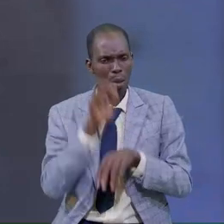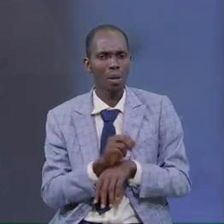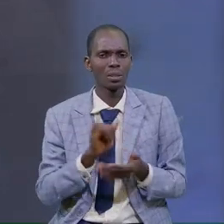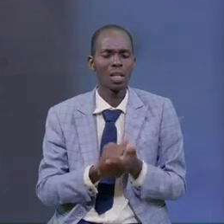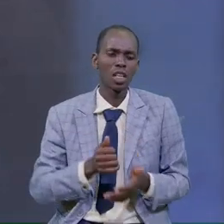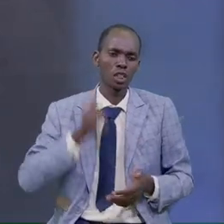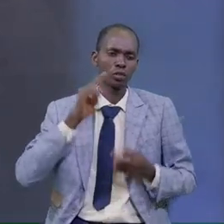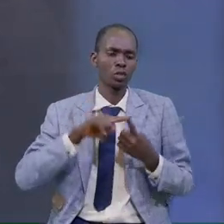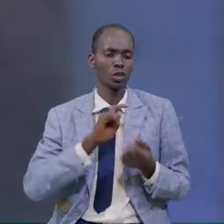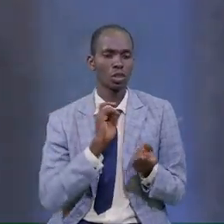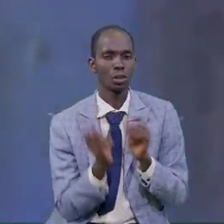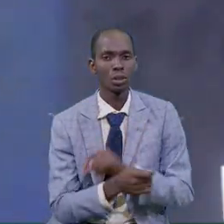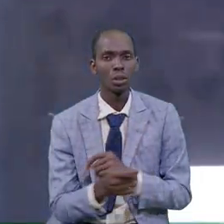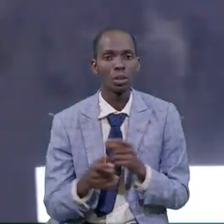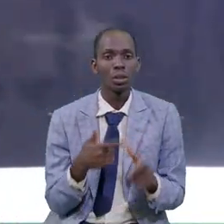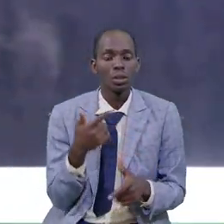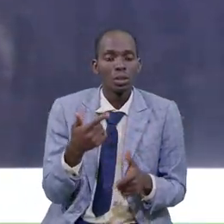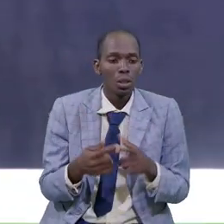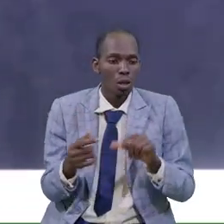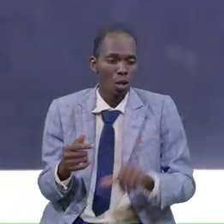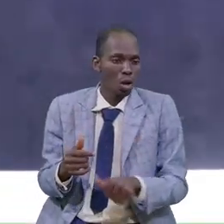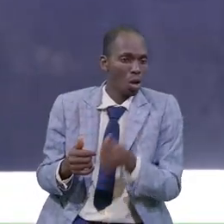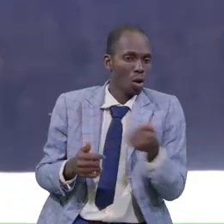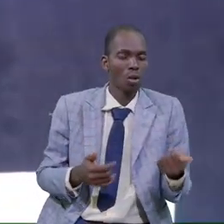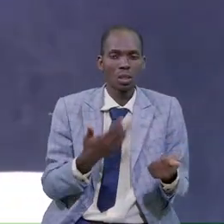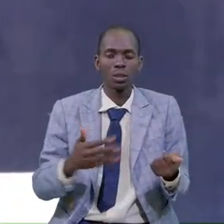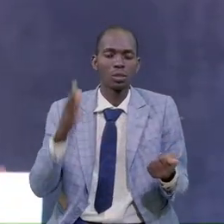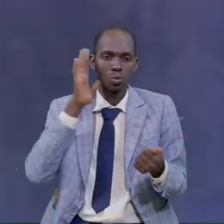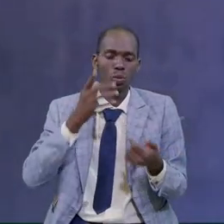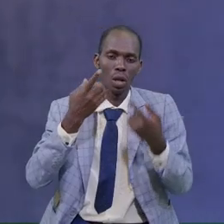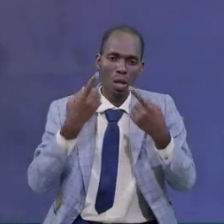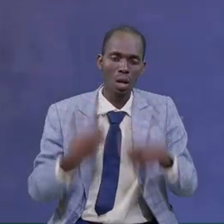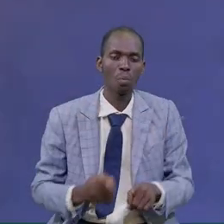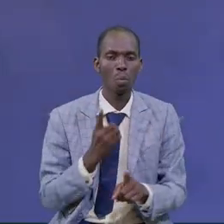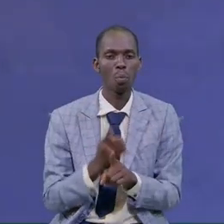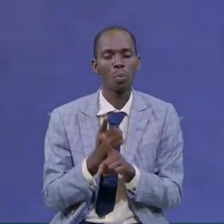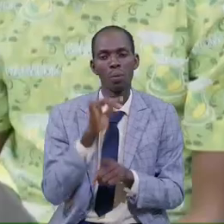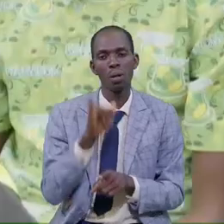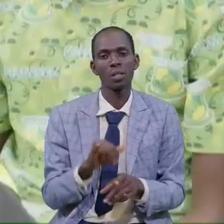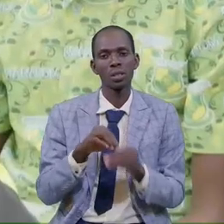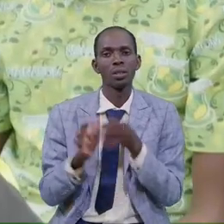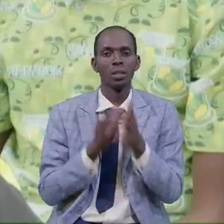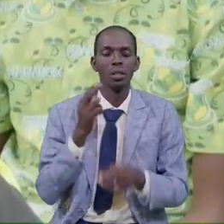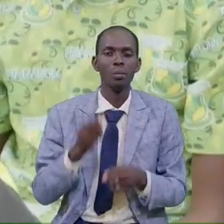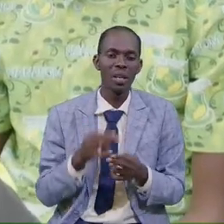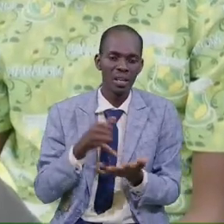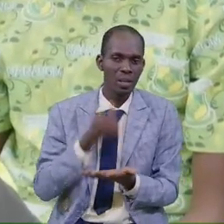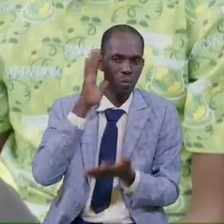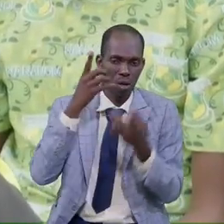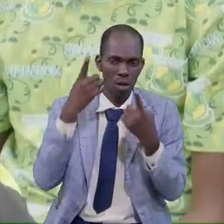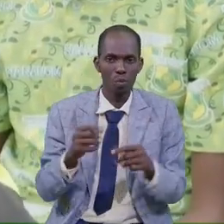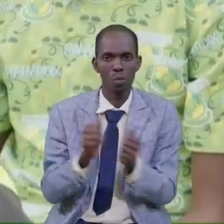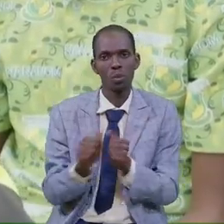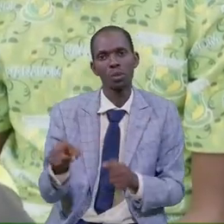Alors le reste s'en suivra au nom de Jésus. Et ça va t'arriver.